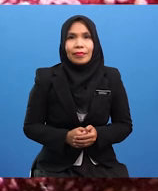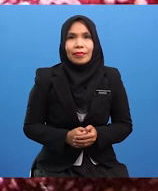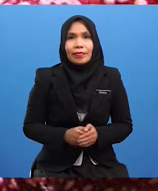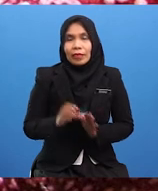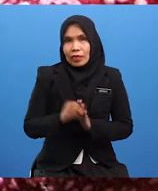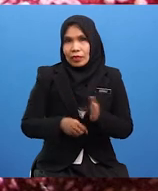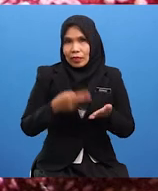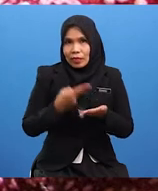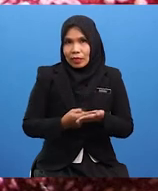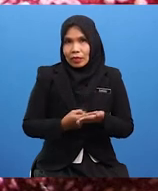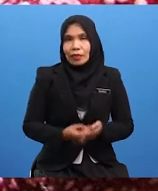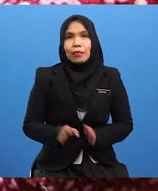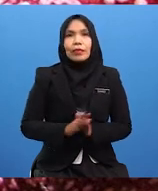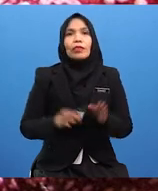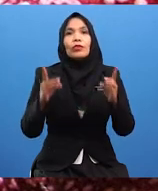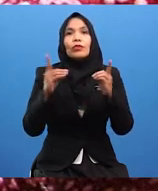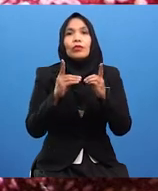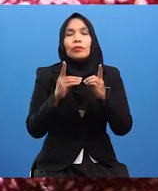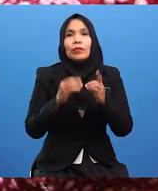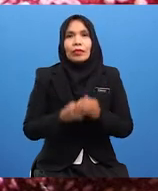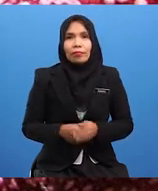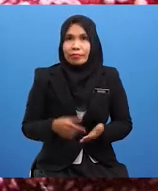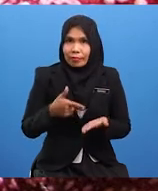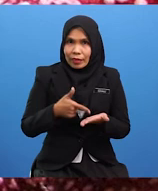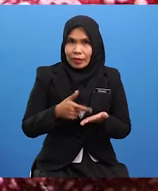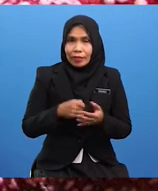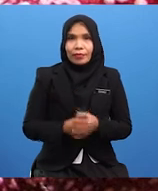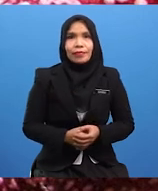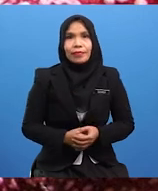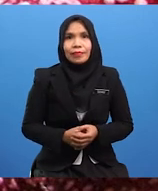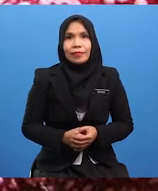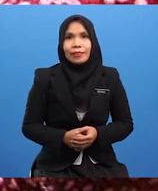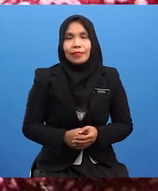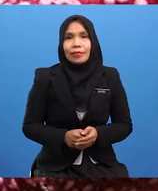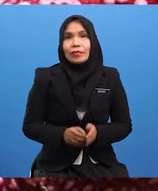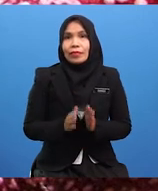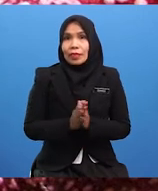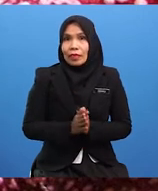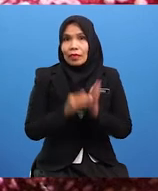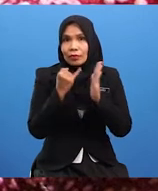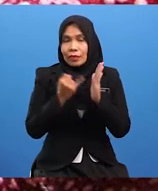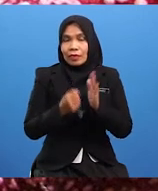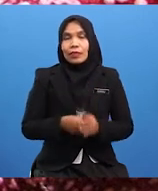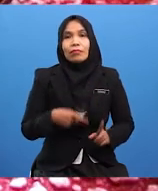Sehingga kita berjumpa di lain episod. Salam